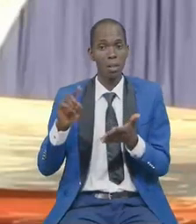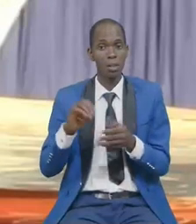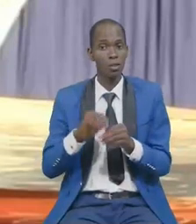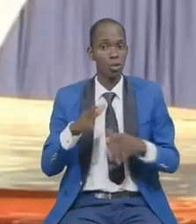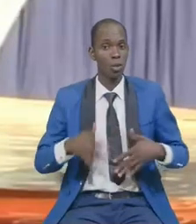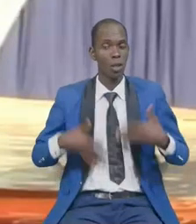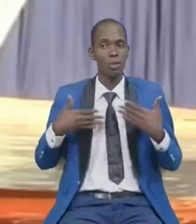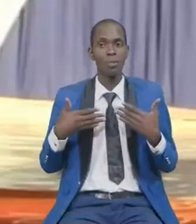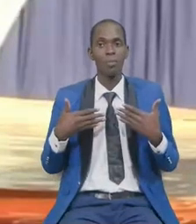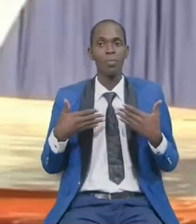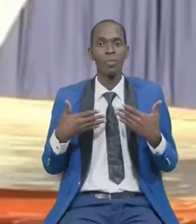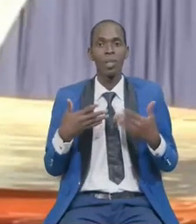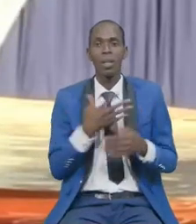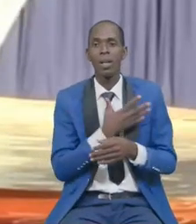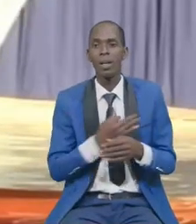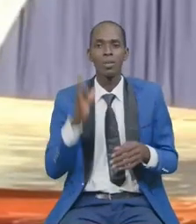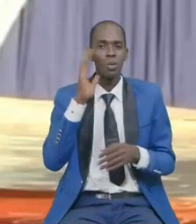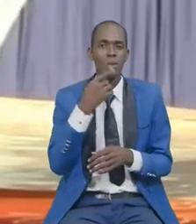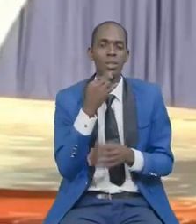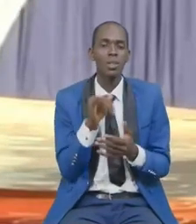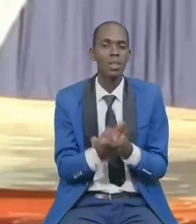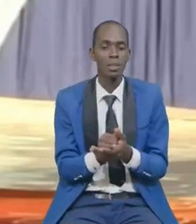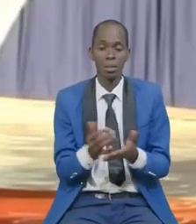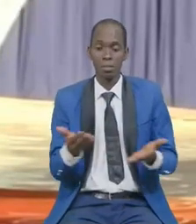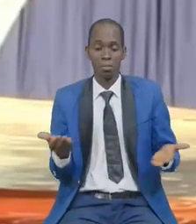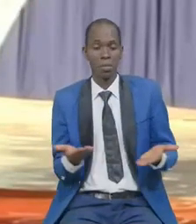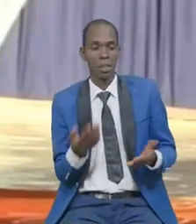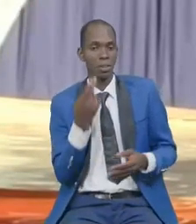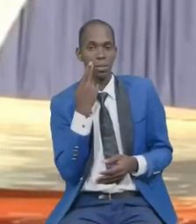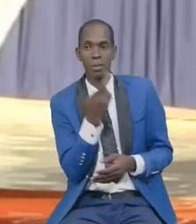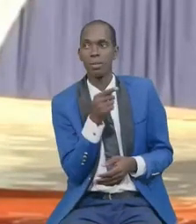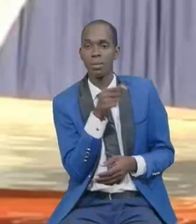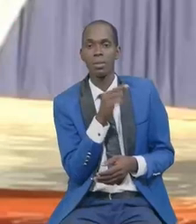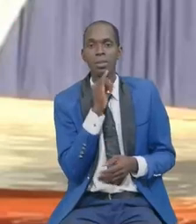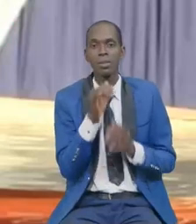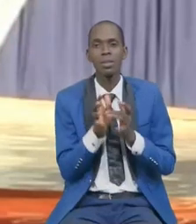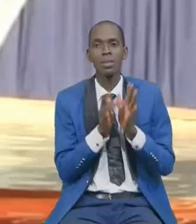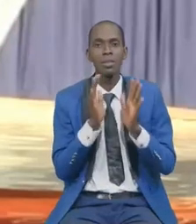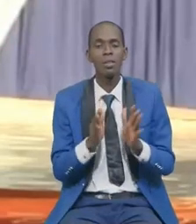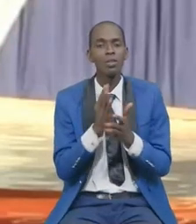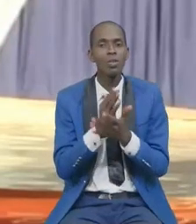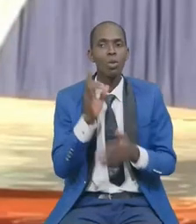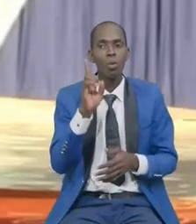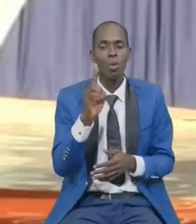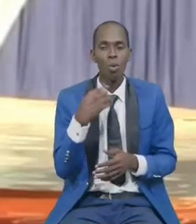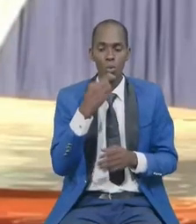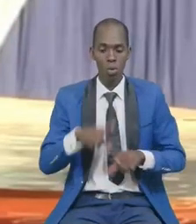travers ta vie et dira, voici le chrétien, quelqu'un qui vit comme Christ